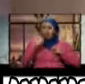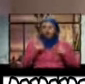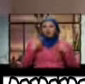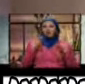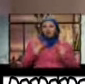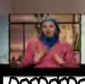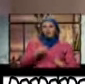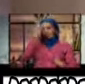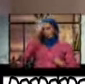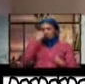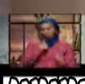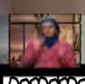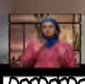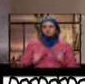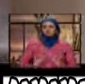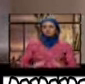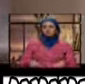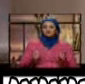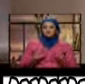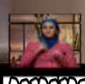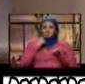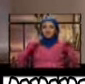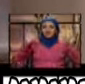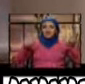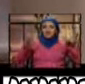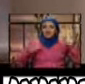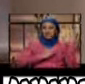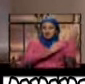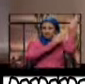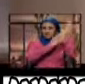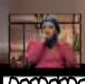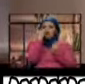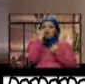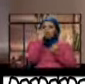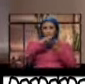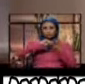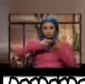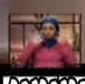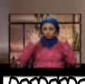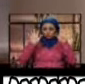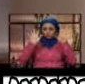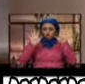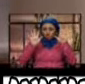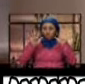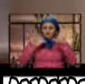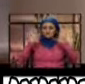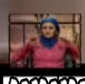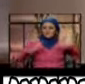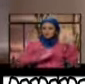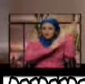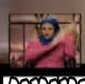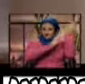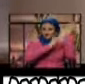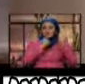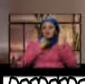نعم. المبشرين بالجنة مش العشرة بس، مش أبو بكر عمر وعثمان وعلي وأبو عبيدة فقط لول العشرة، لا، أهل بدر